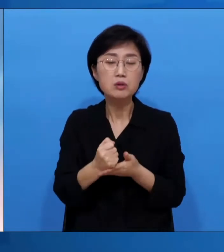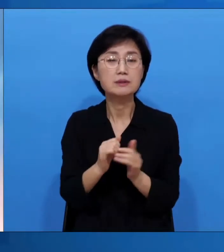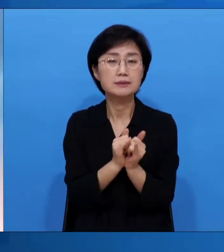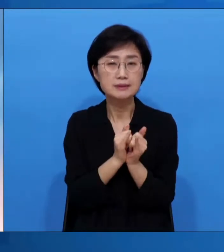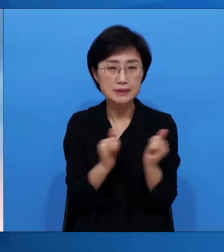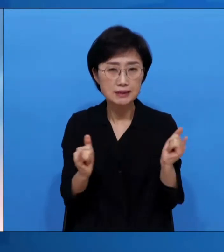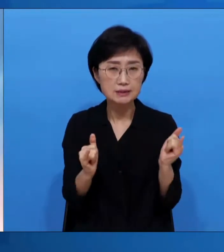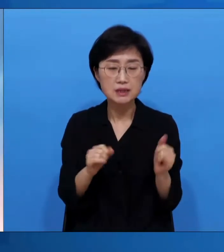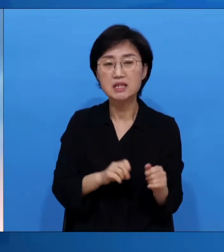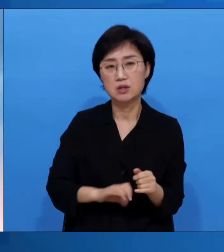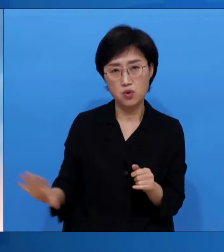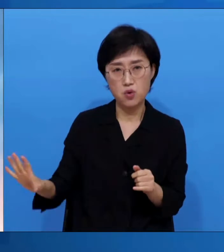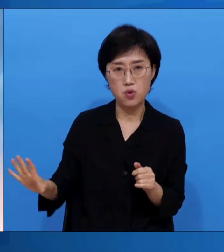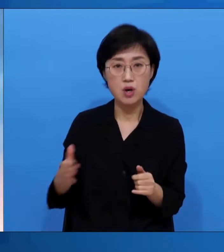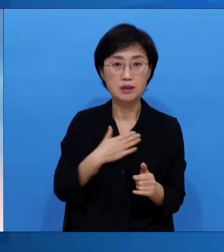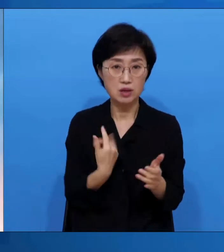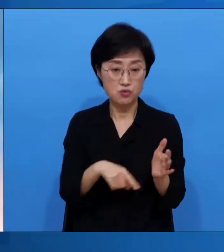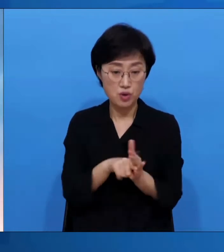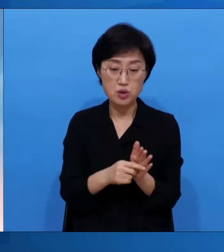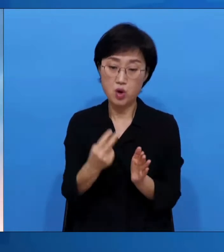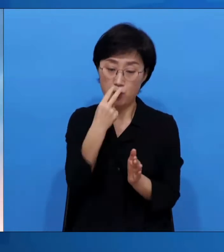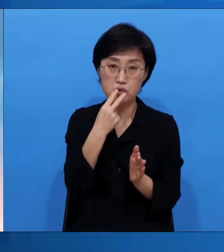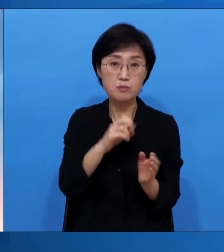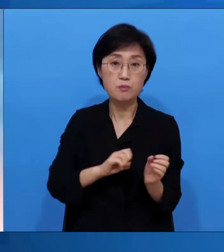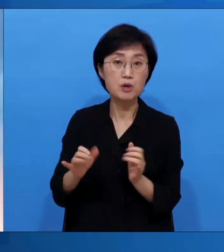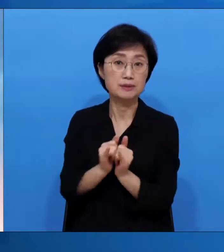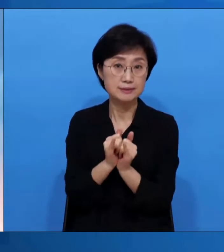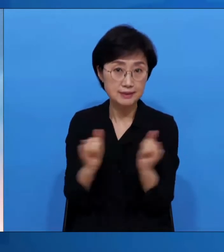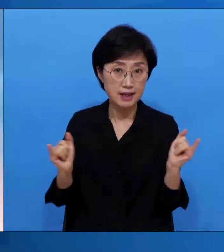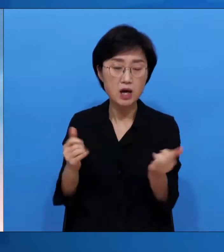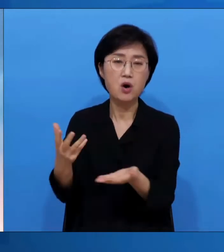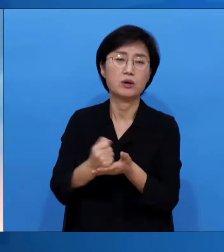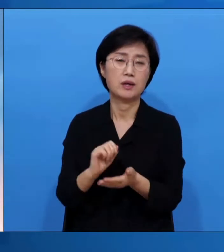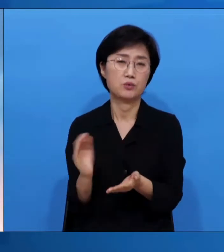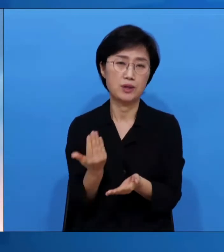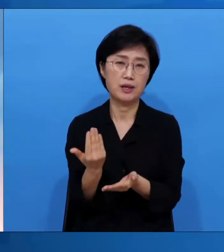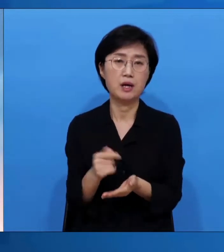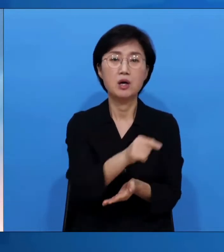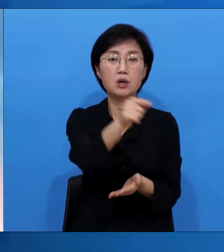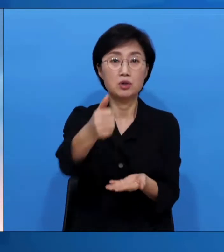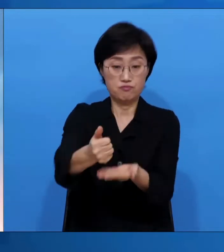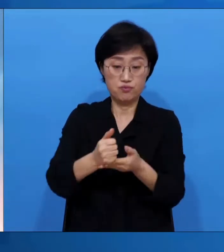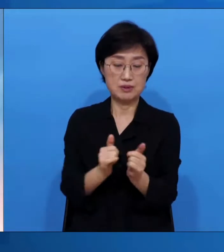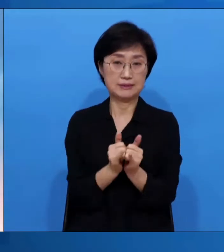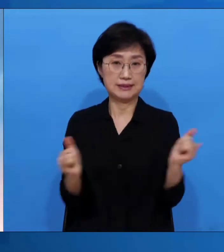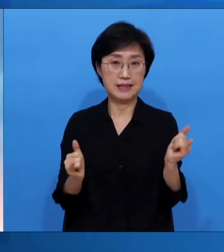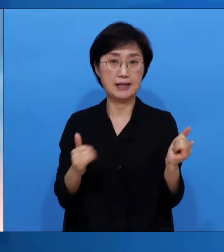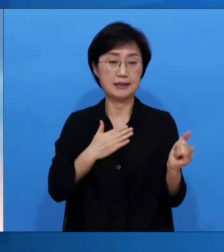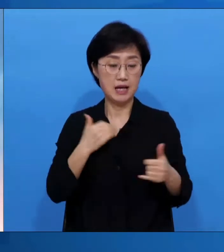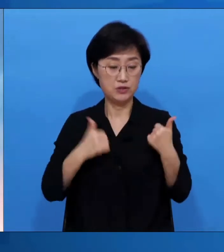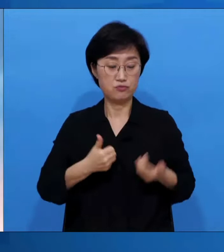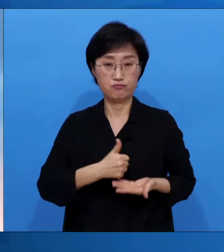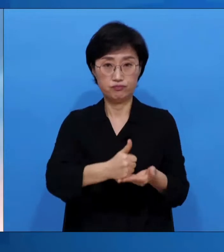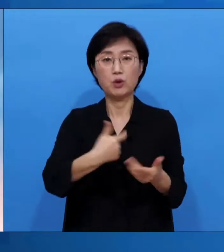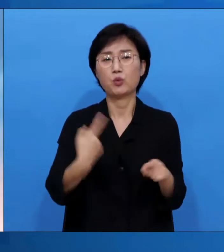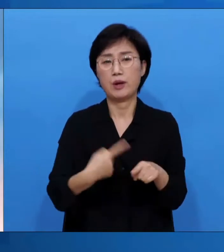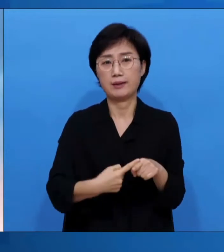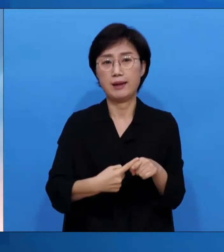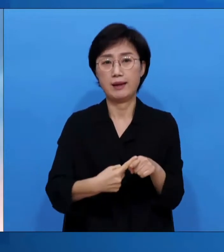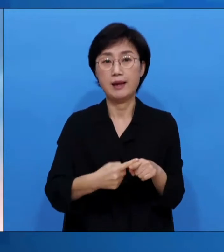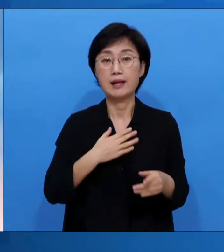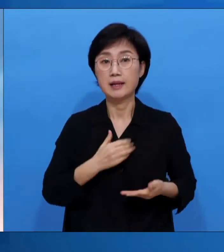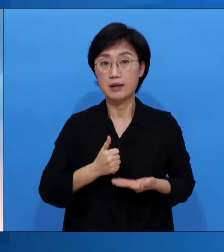자는 잃을 것이요 나를 위하여 자기 목숨을 잃는 자는 얻으리라. 너희를 영접하는 자는 나를 영접하는 것이요